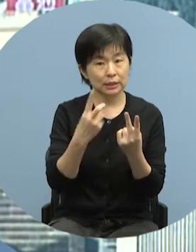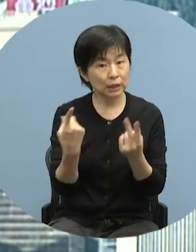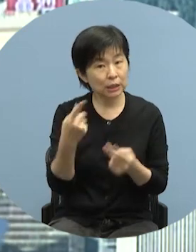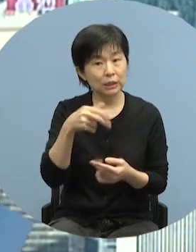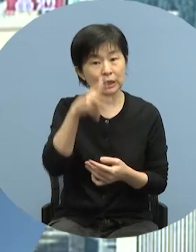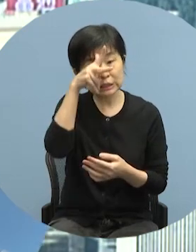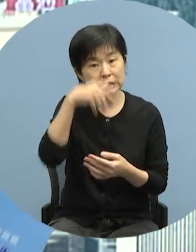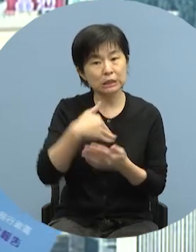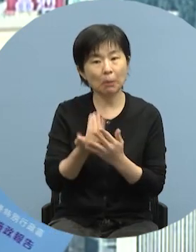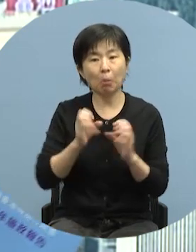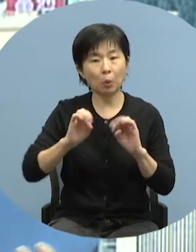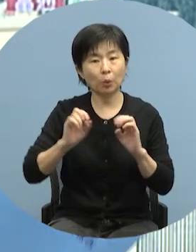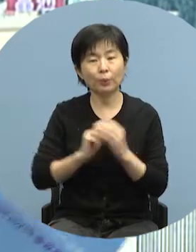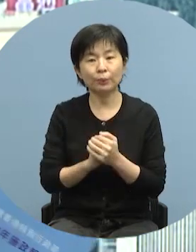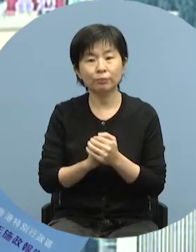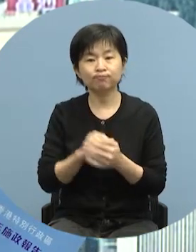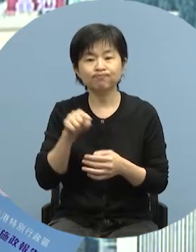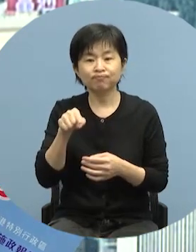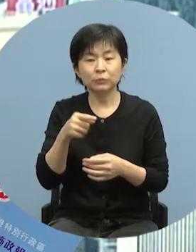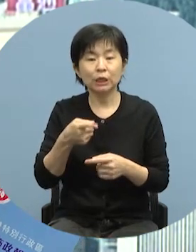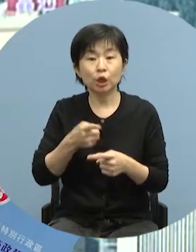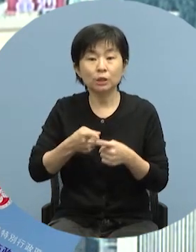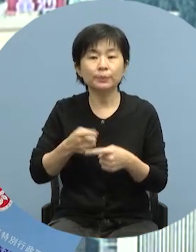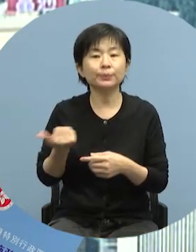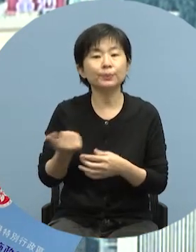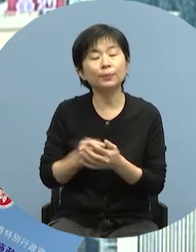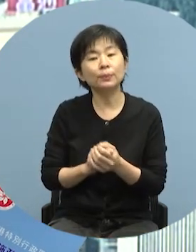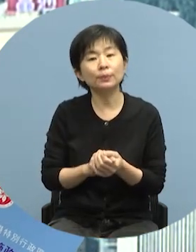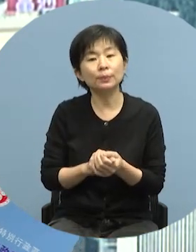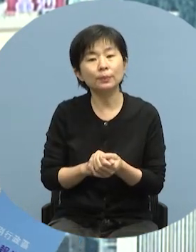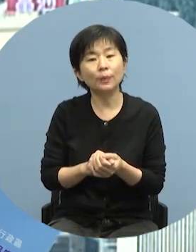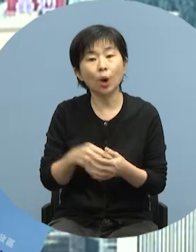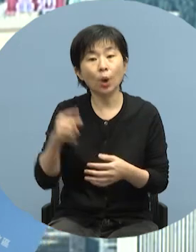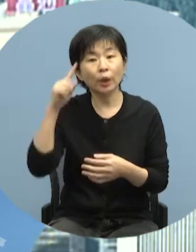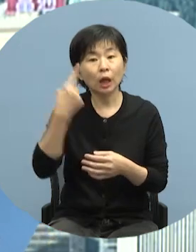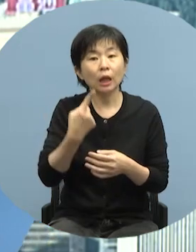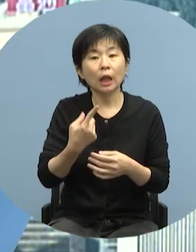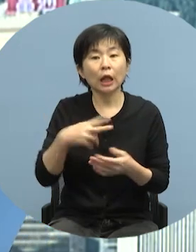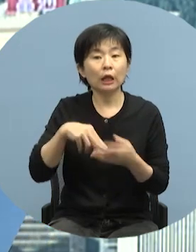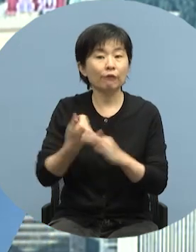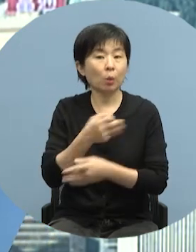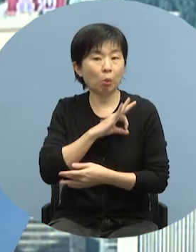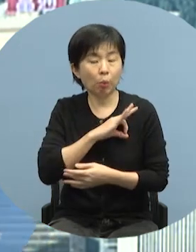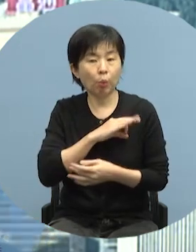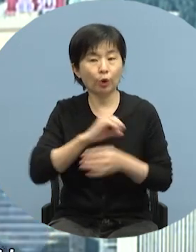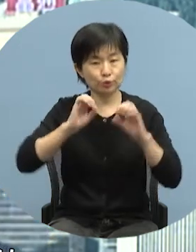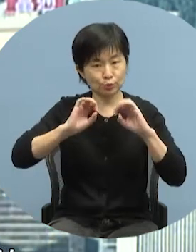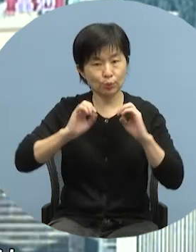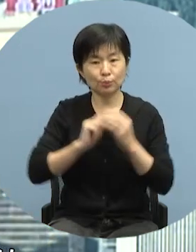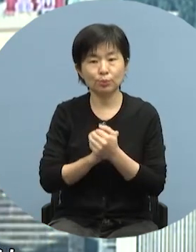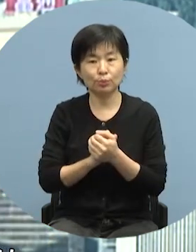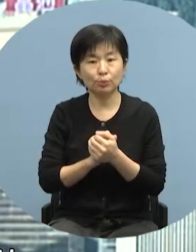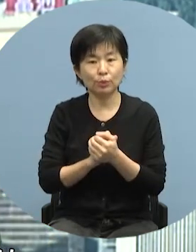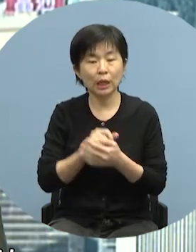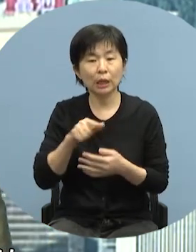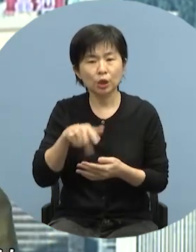報告，就這份是正文，我將會在明天呢就在立法會宣讀。這一本施